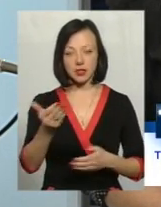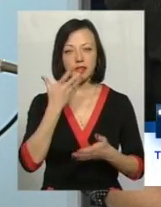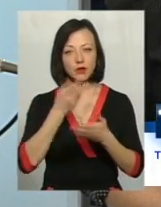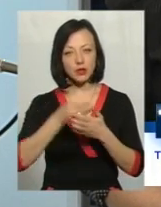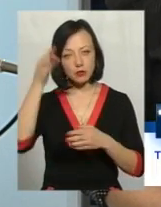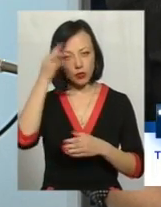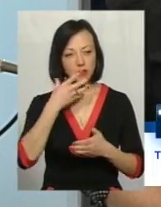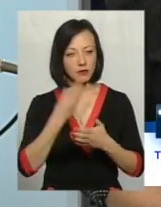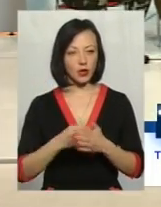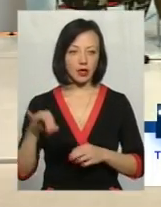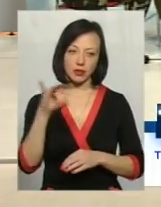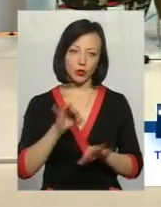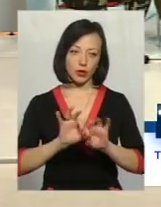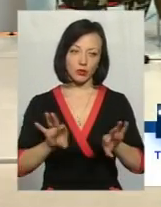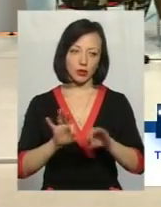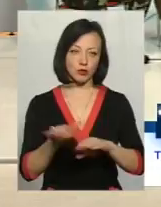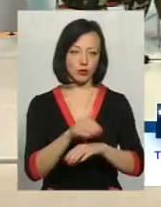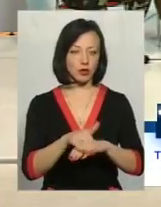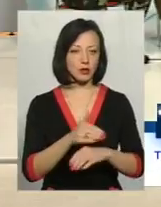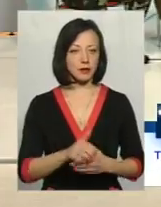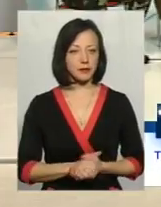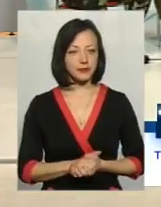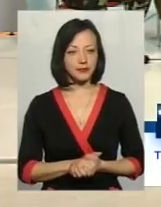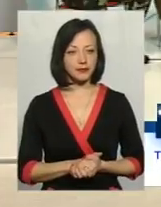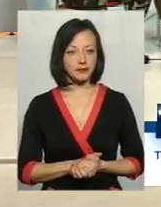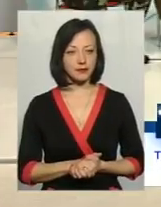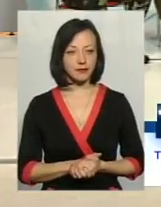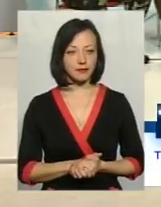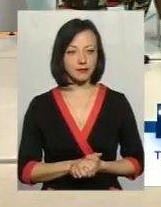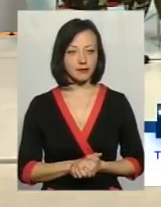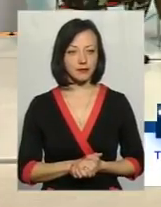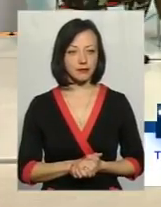своя історія. Поділіться сьогодні з нами. Хто почне?